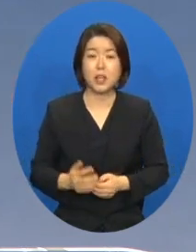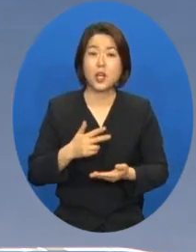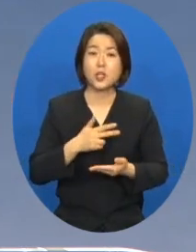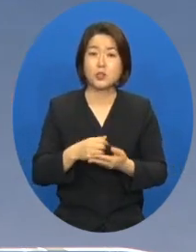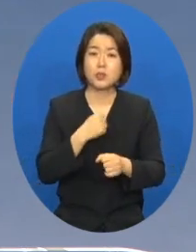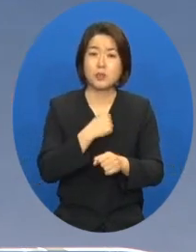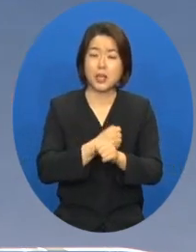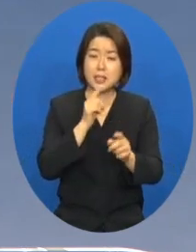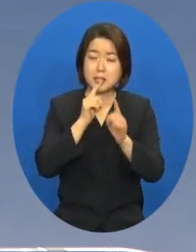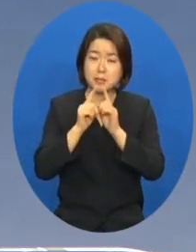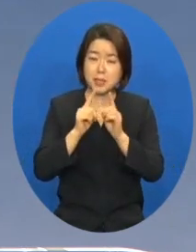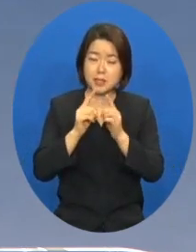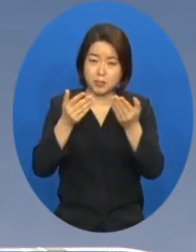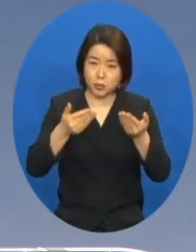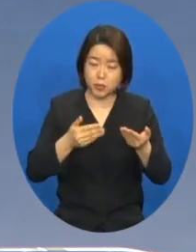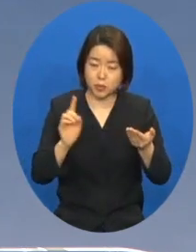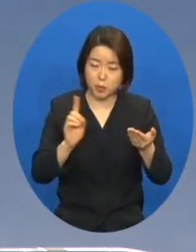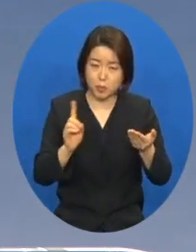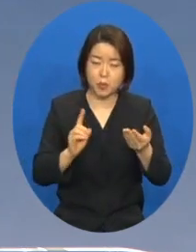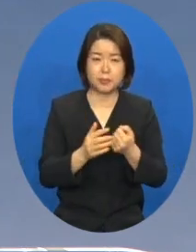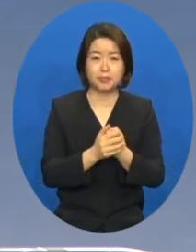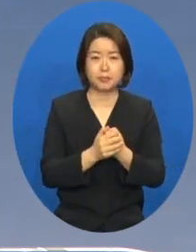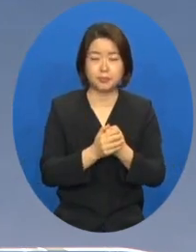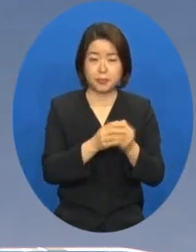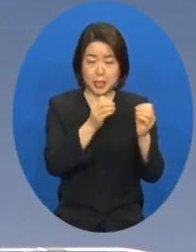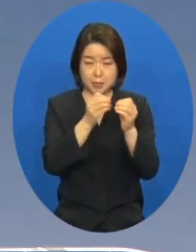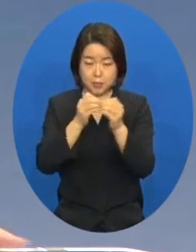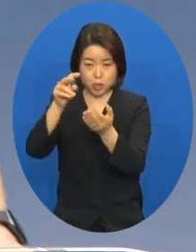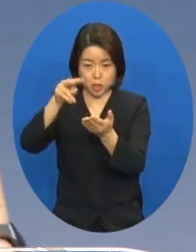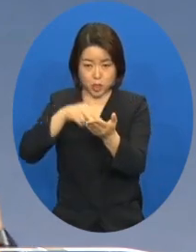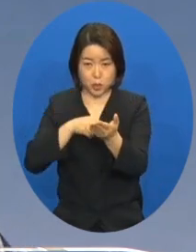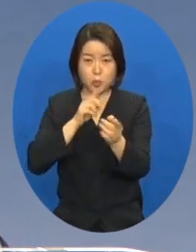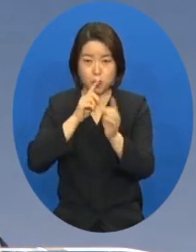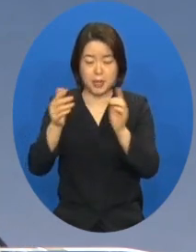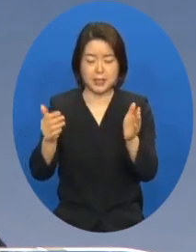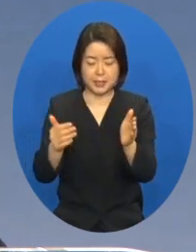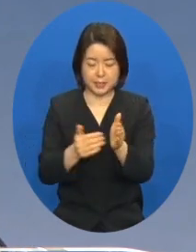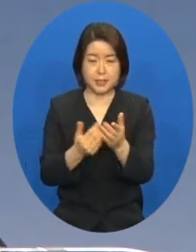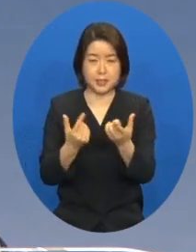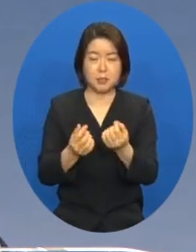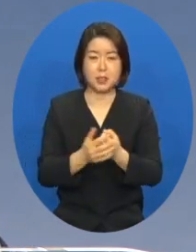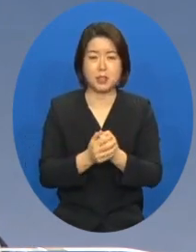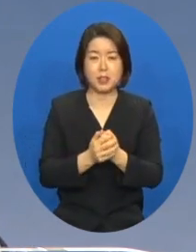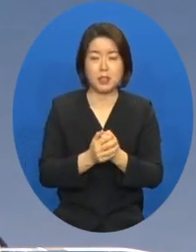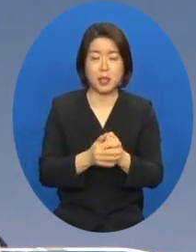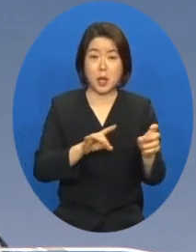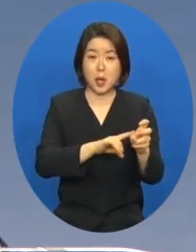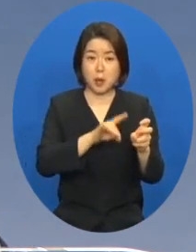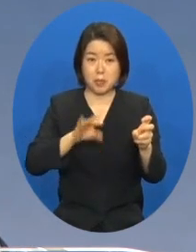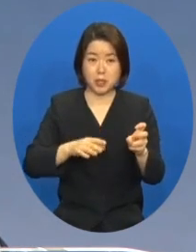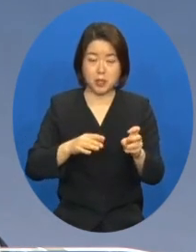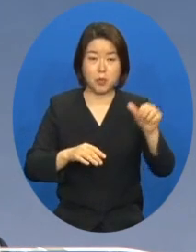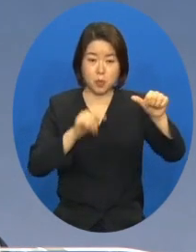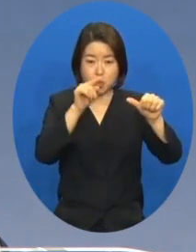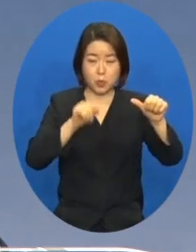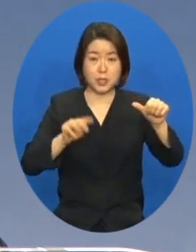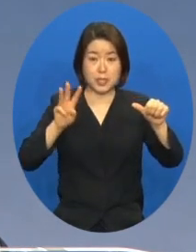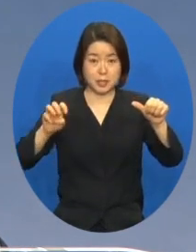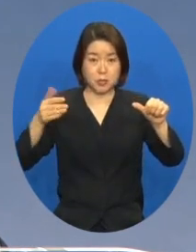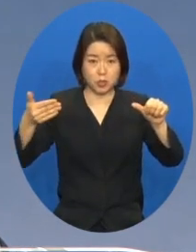주님께서 하신 말씀 한 구절을 읽고 오늘 말씀을 마무리하려고 합니다. 마태복음 5장